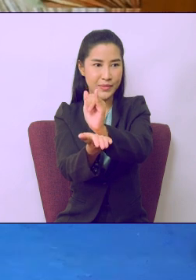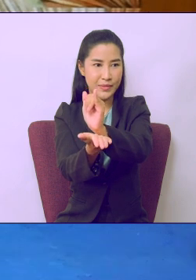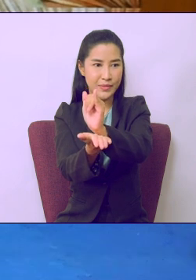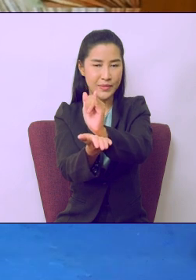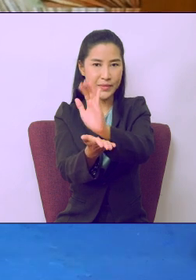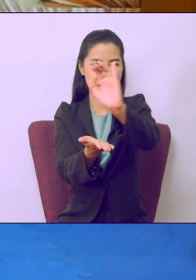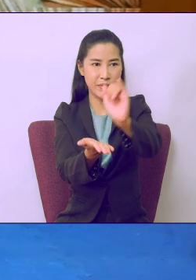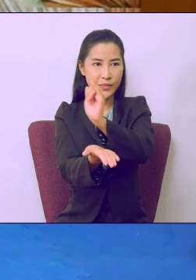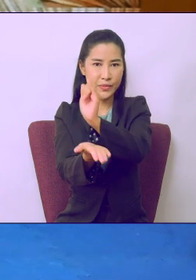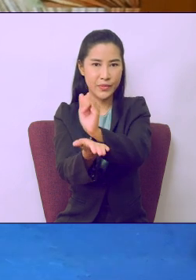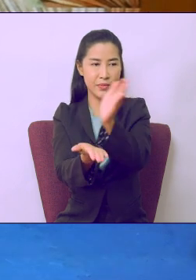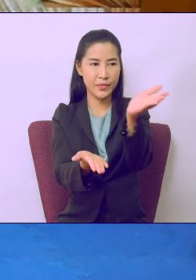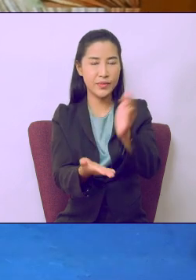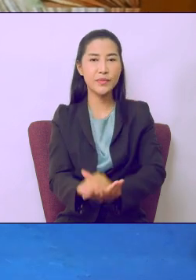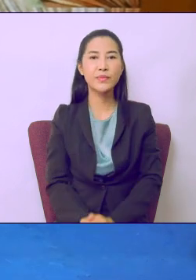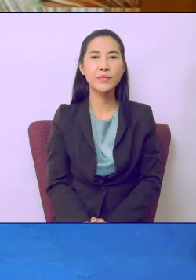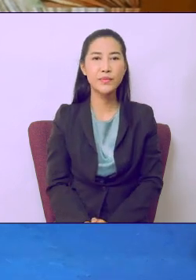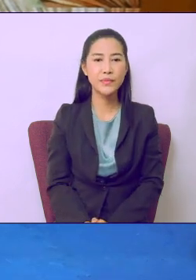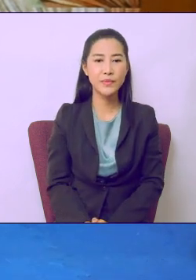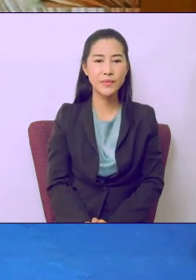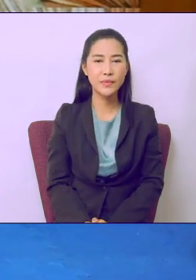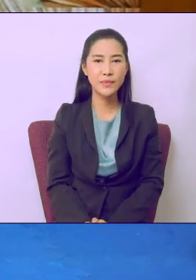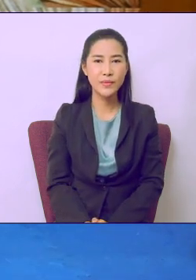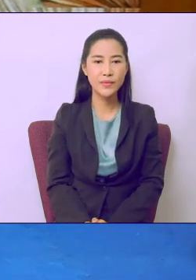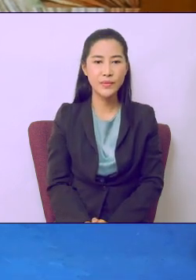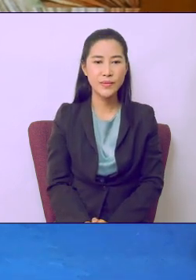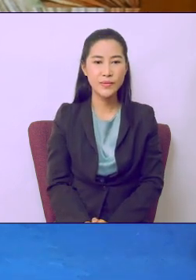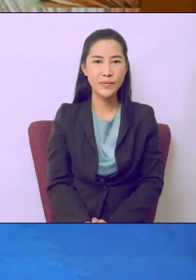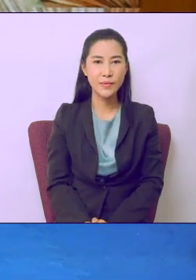ครับอ่าแล้วคราวนี้คราวนี้คราวนี้นะครับ